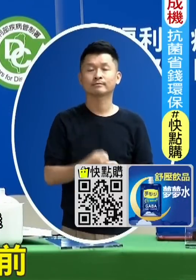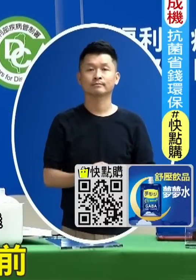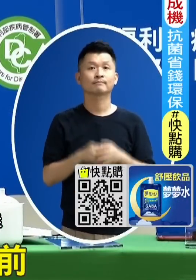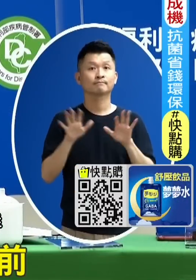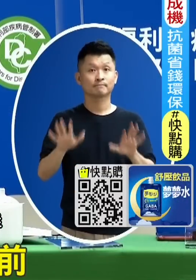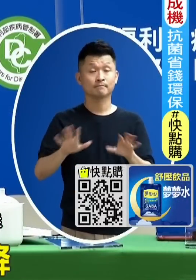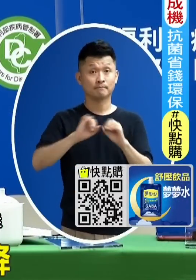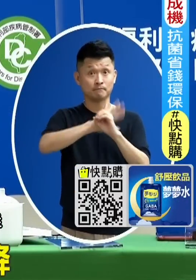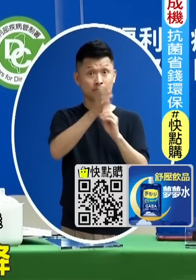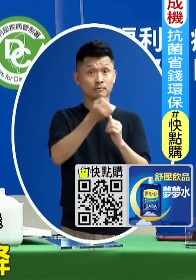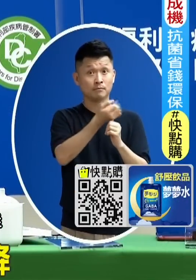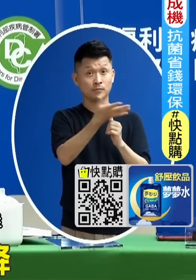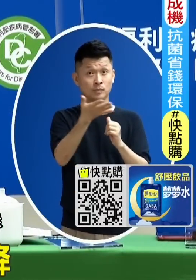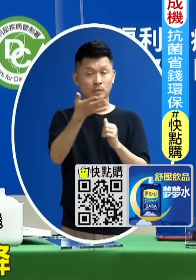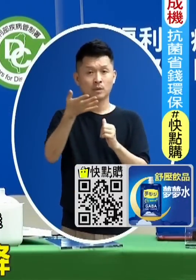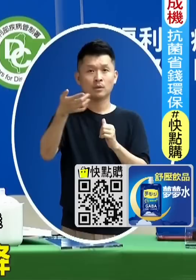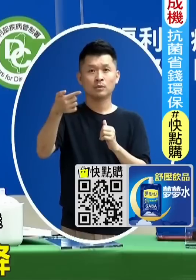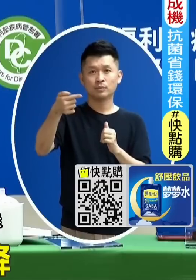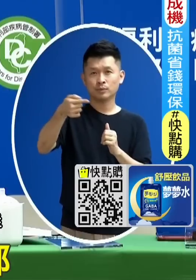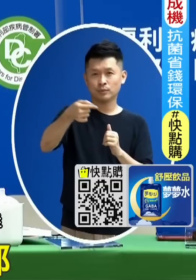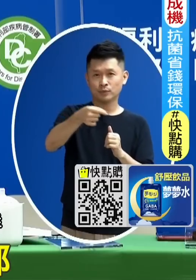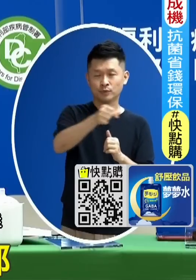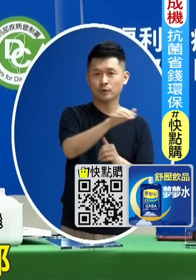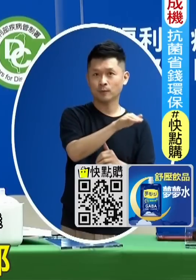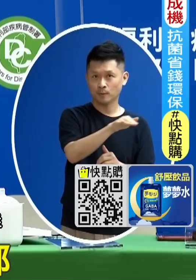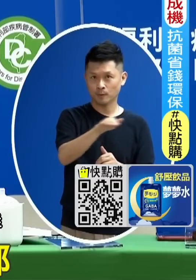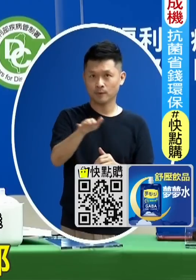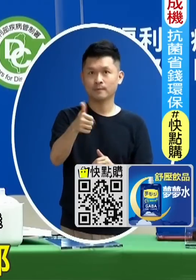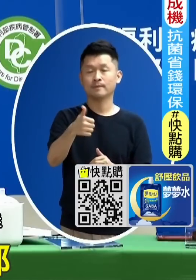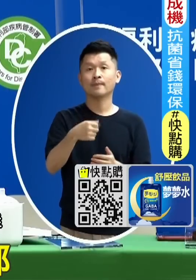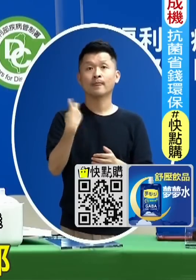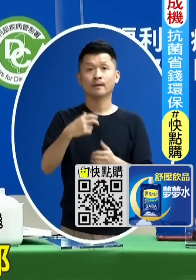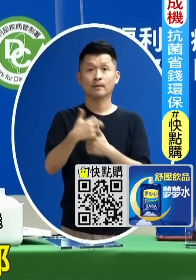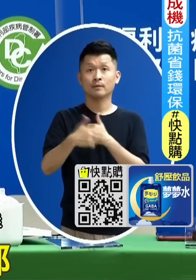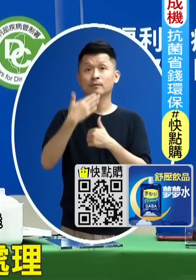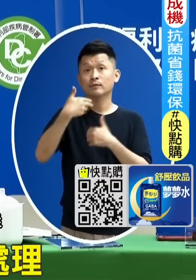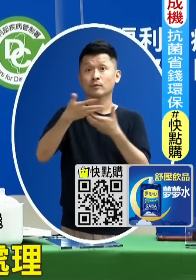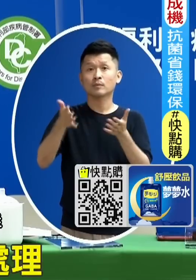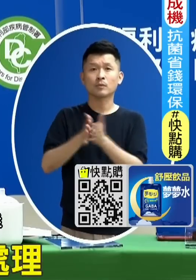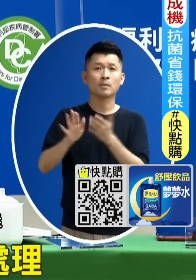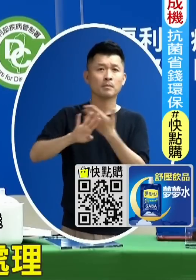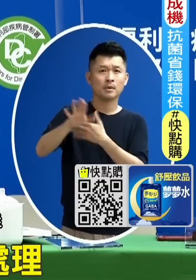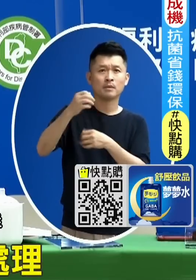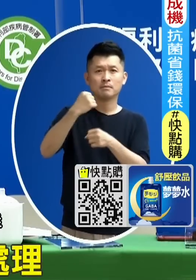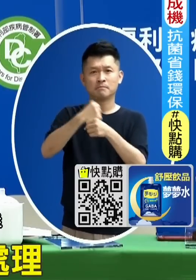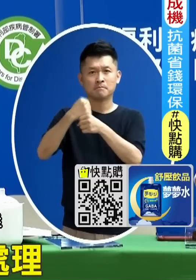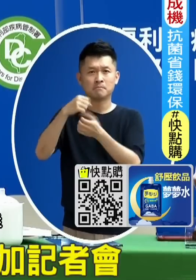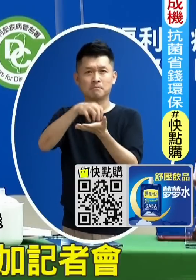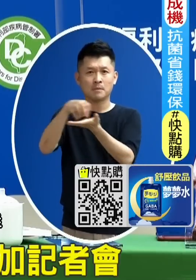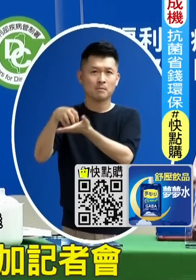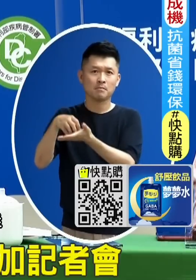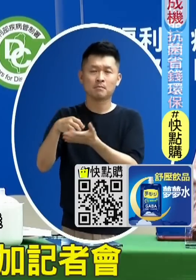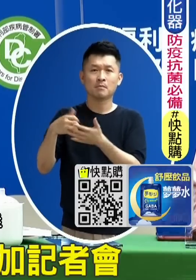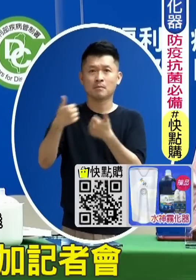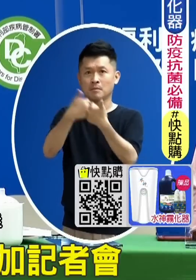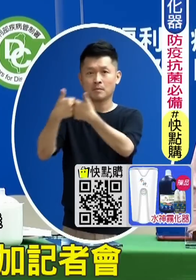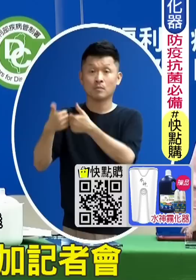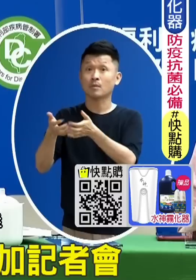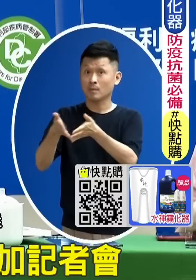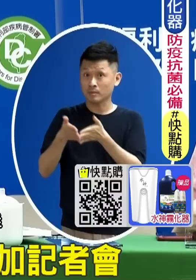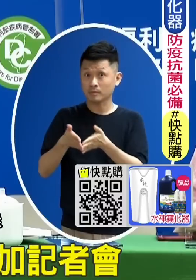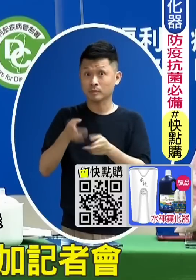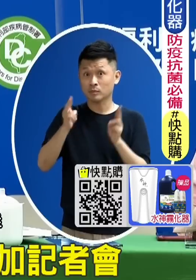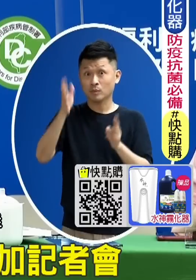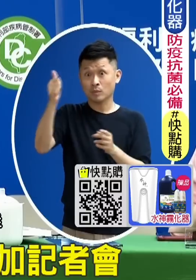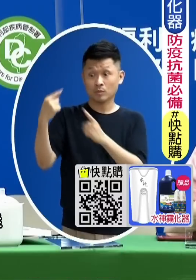为目前疫情稳定的下降啊，那再加上卫福部尚有其他业务待处理，还有指挥官虽然没有